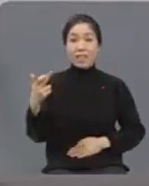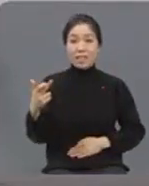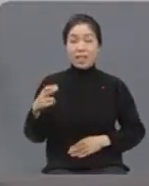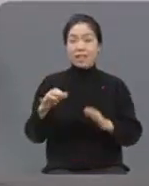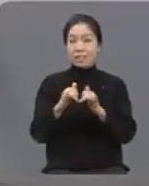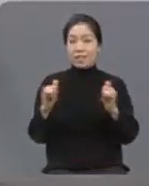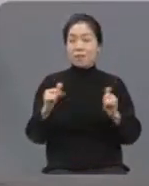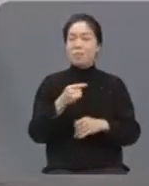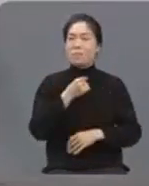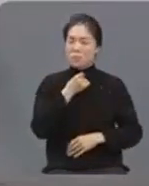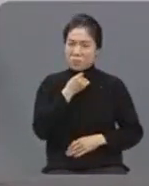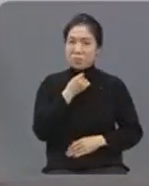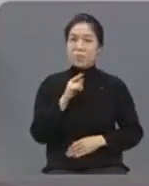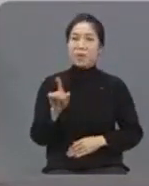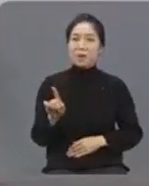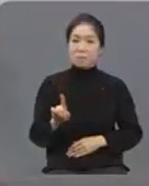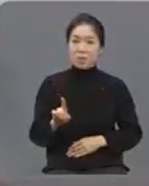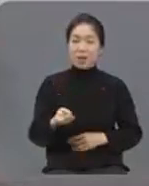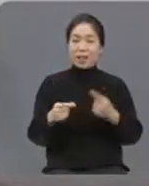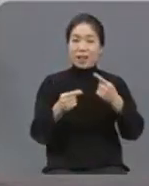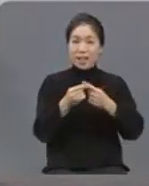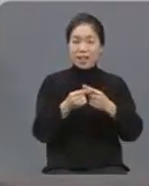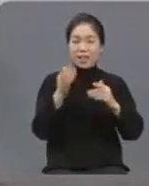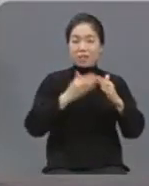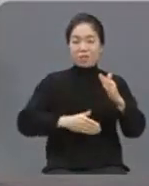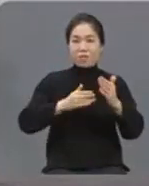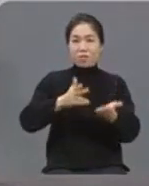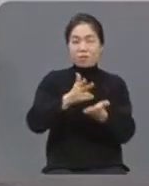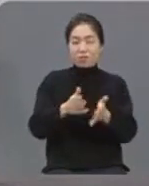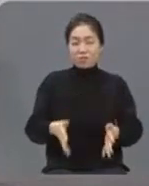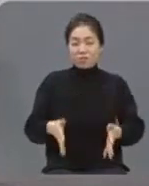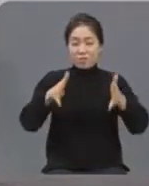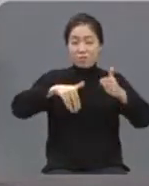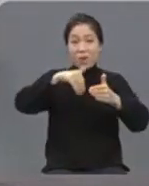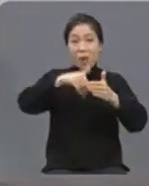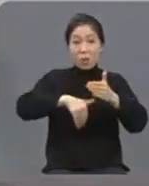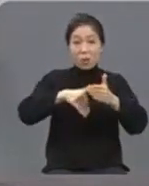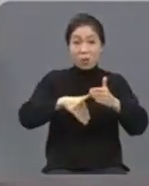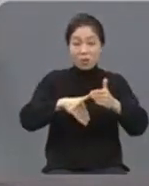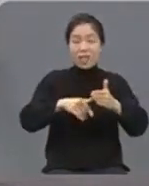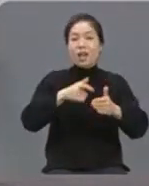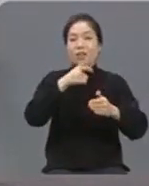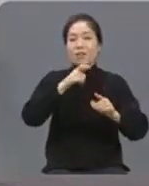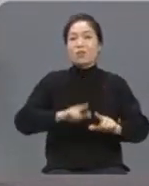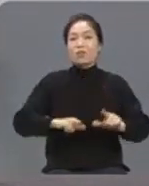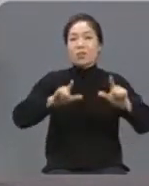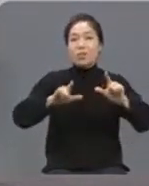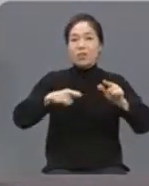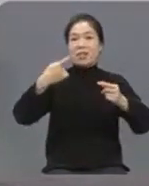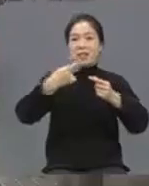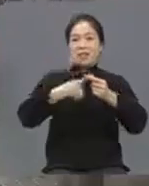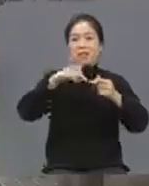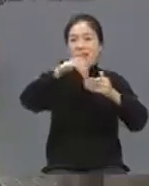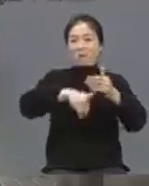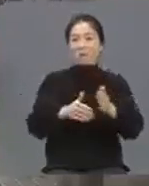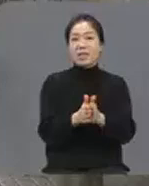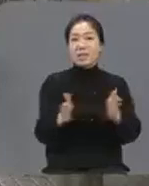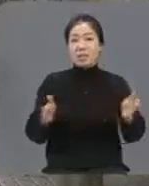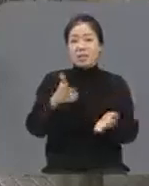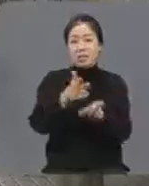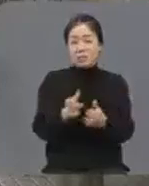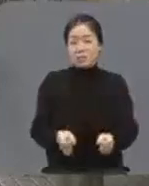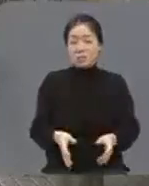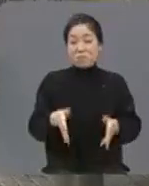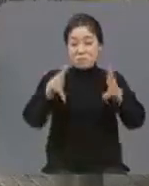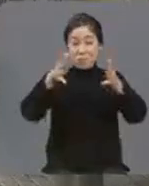주민들의 수건 사업이었고 제 1공영 주차타워 건설공사가 24일 수요일 첫삽을 뜹니다 주차 타워가